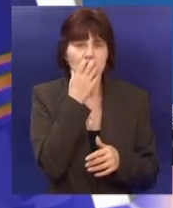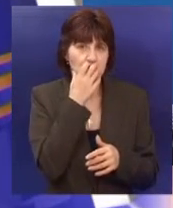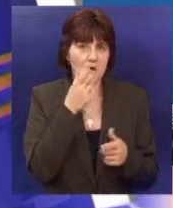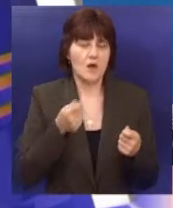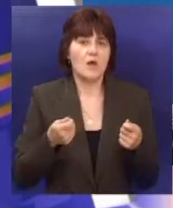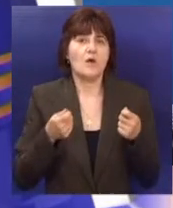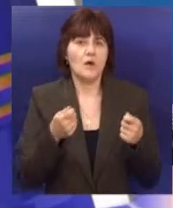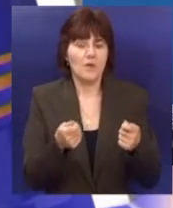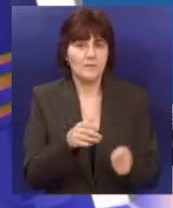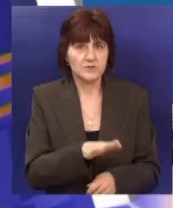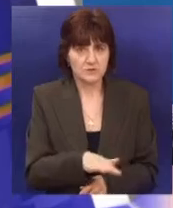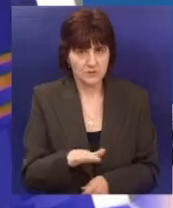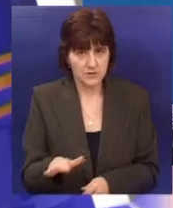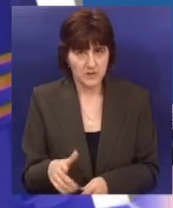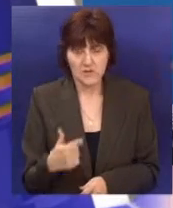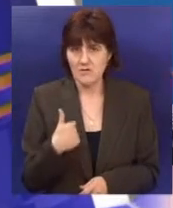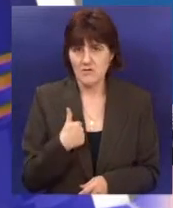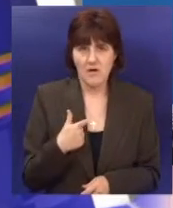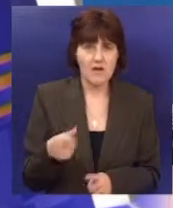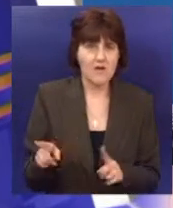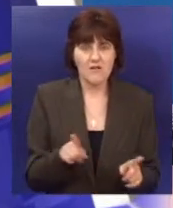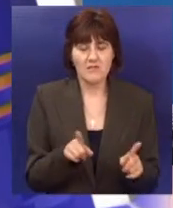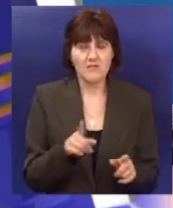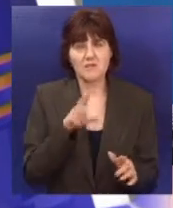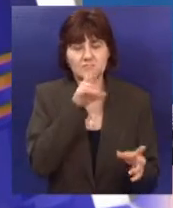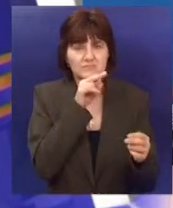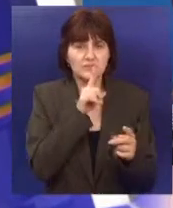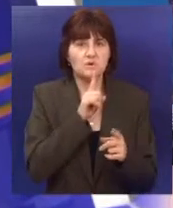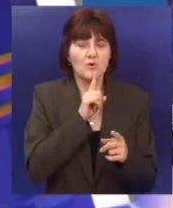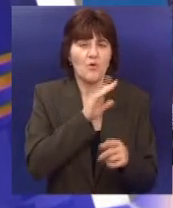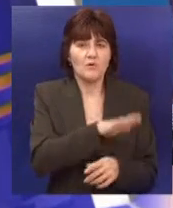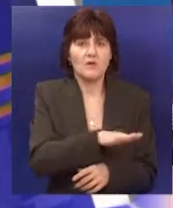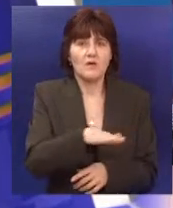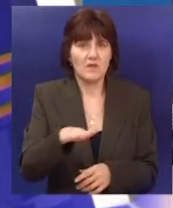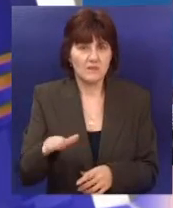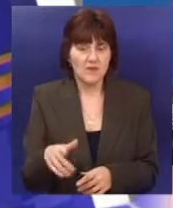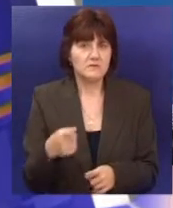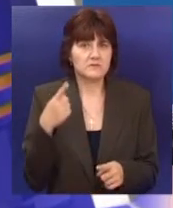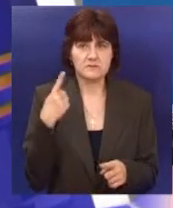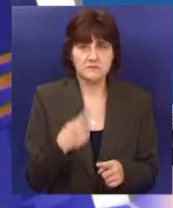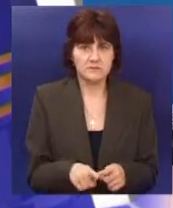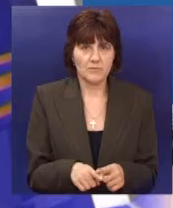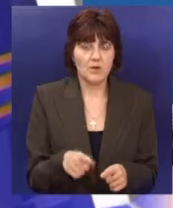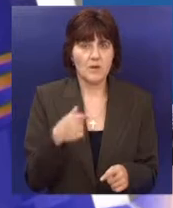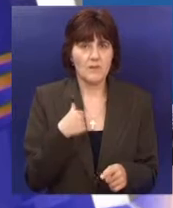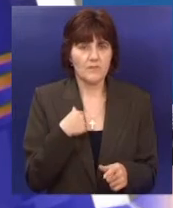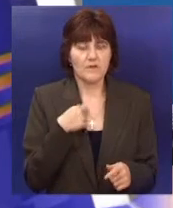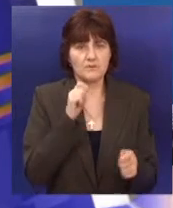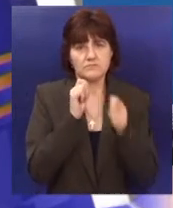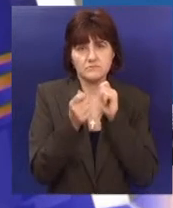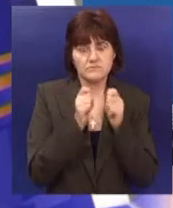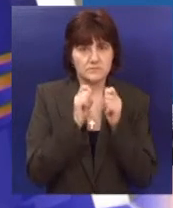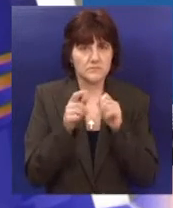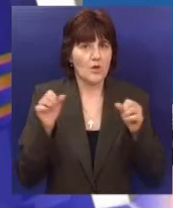ljudi žele da upišu svoju decu i ja sad ne bih ulazila koje nacionalnosti će biti ta deca. Naprosto mi